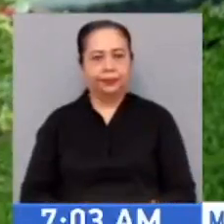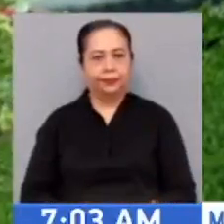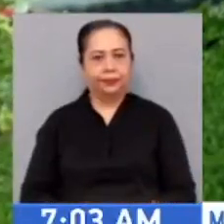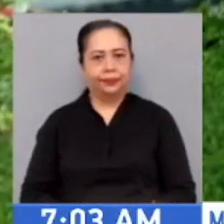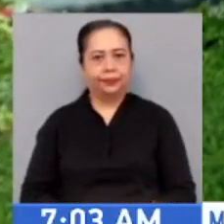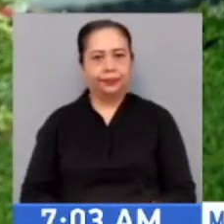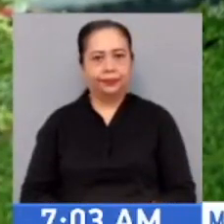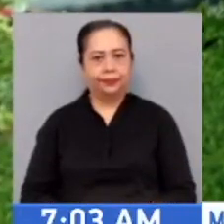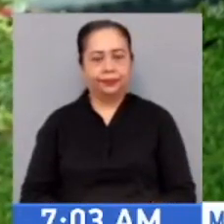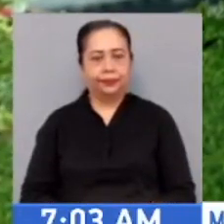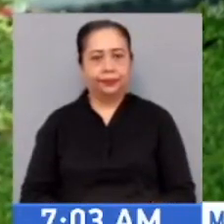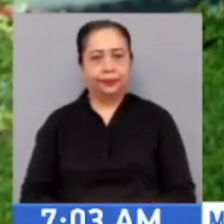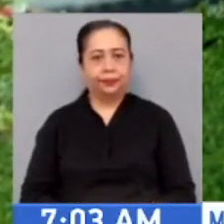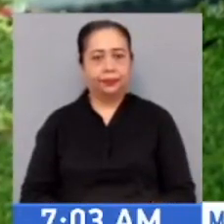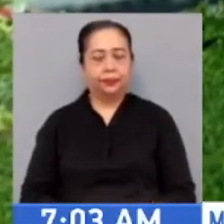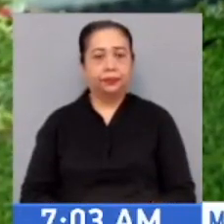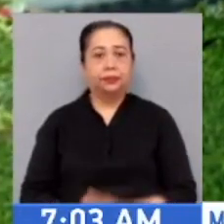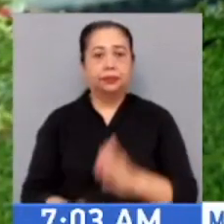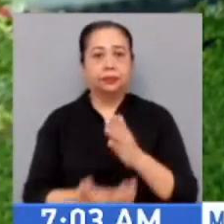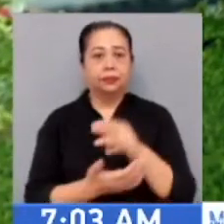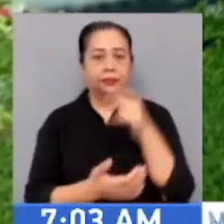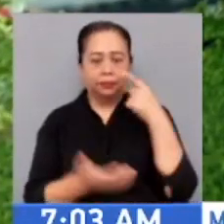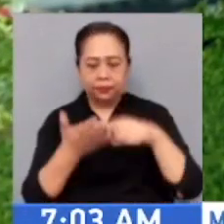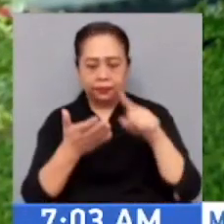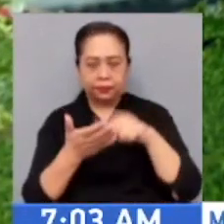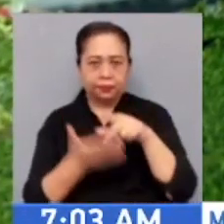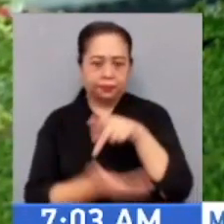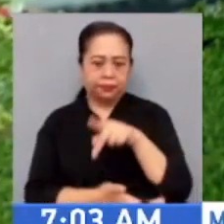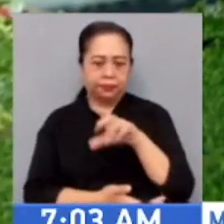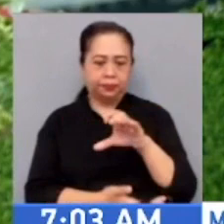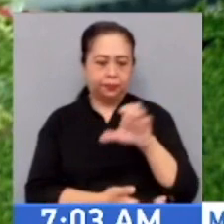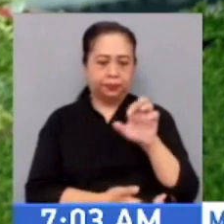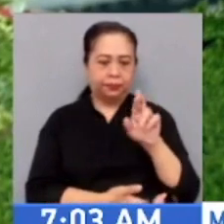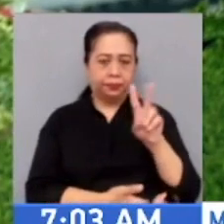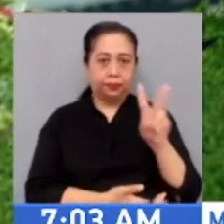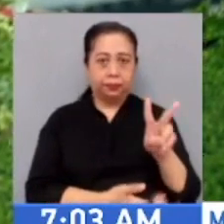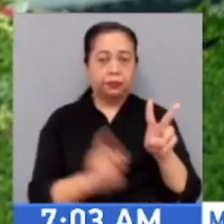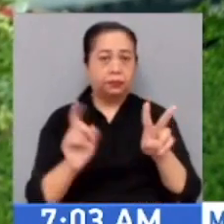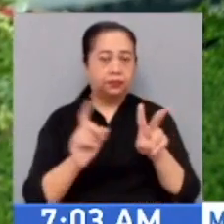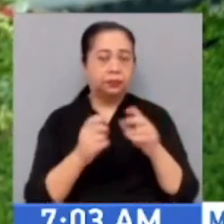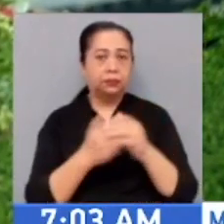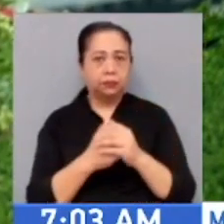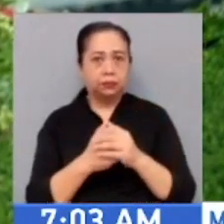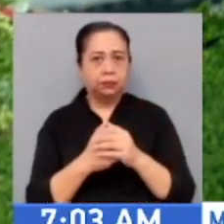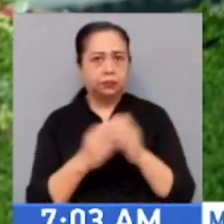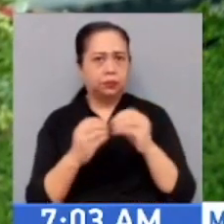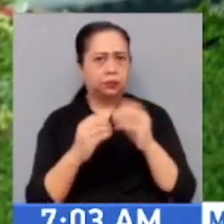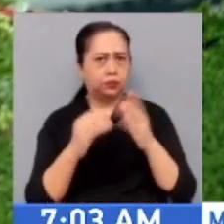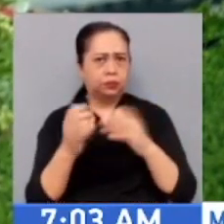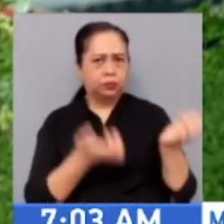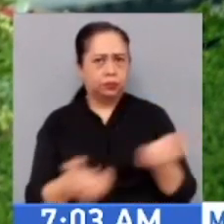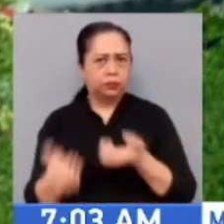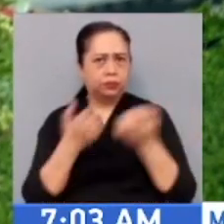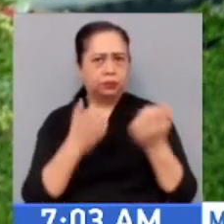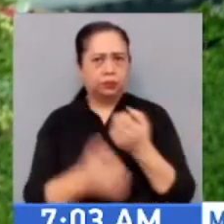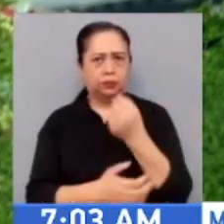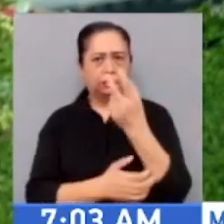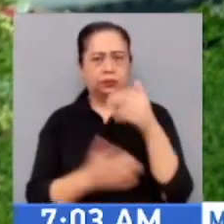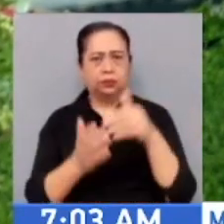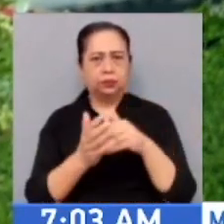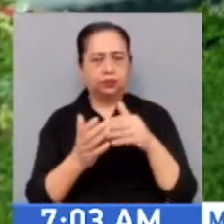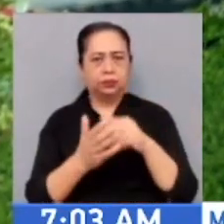Ini-encode pa ng Parish Pastoral Council for Responsible Voting o PPCRV ang mahigit 13,000 election returns